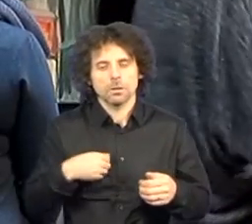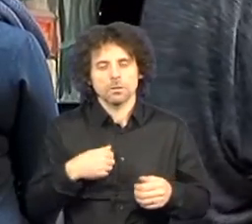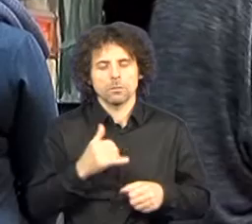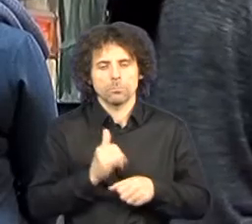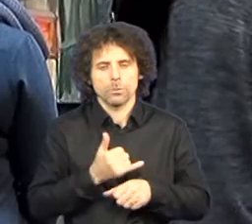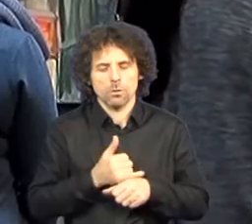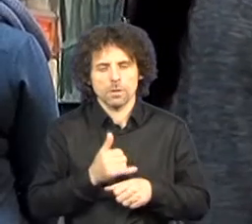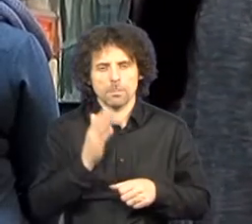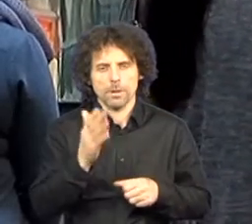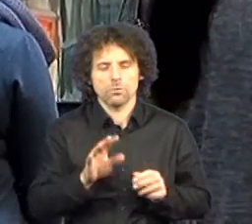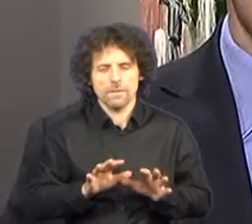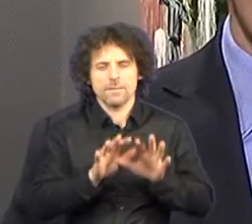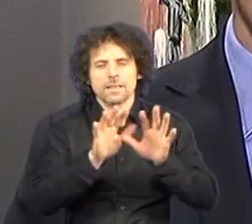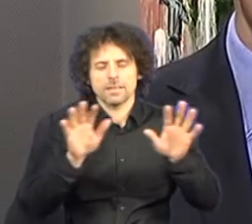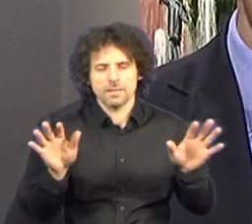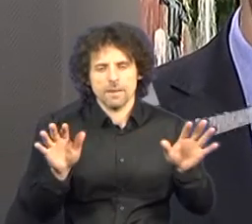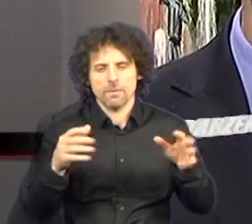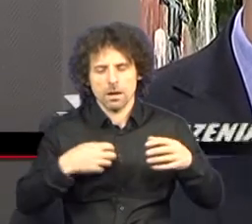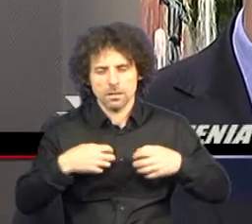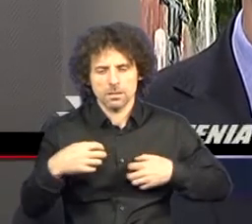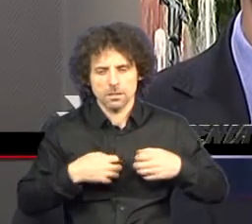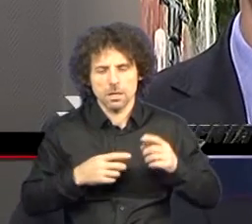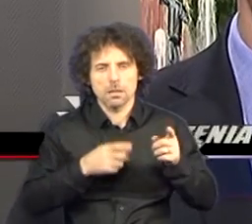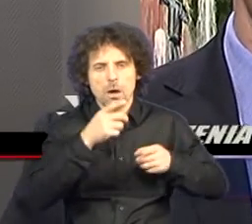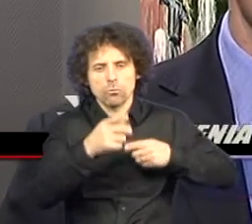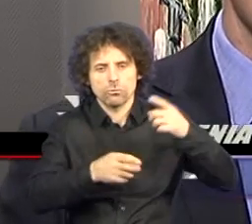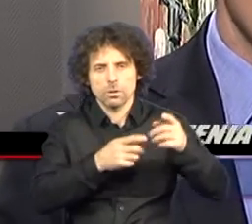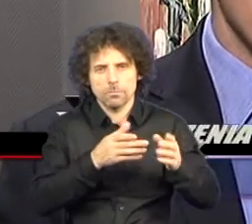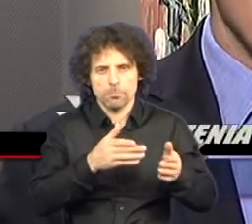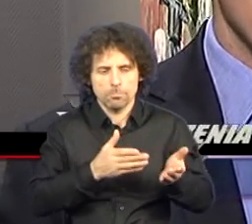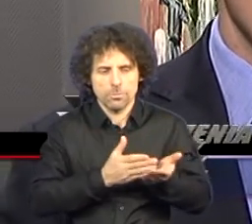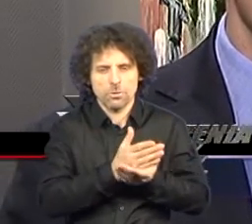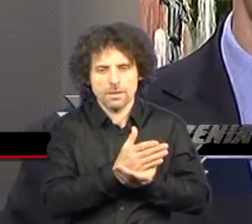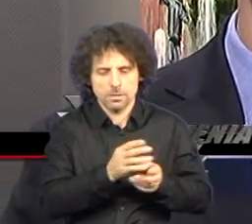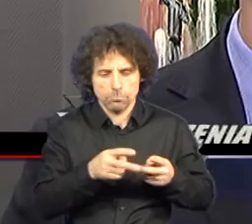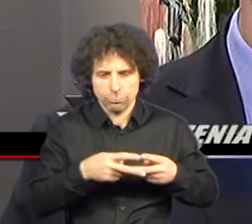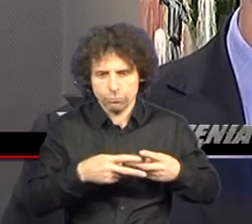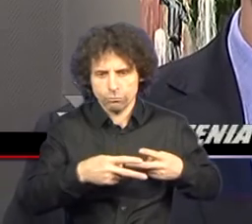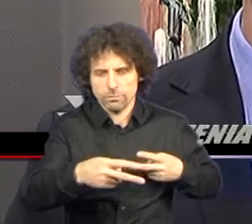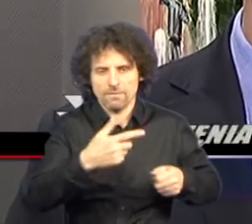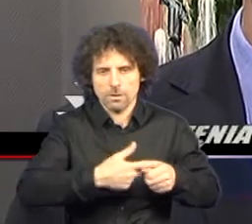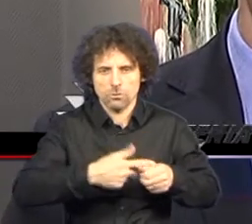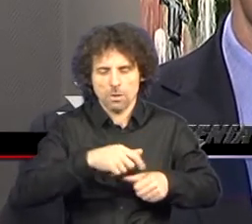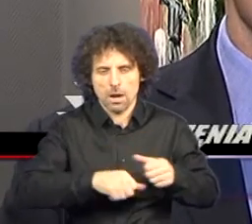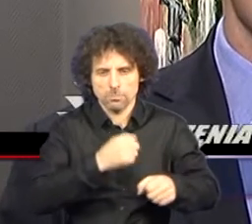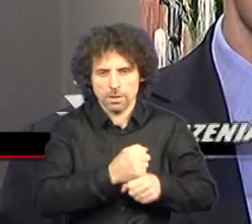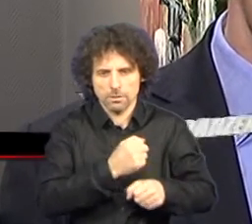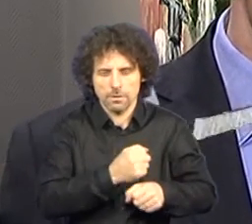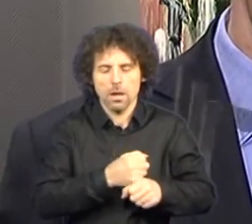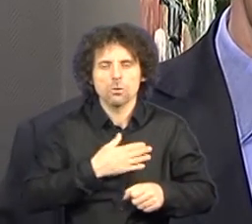W piątek będziemy mieli wystawę nauczycieli artystów, którzy przez te 20 lat w naszej szkole pracowali, a w sobotę